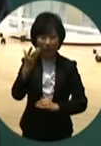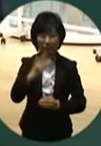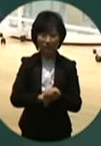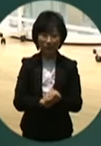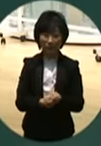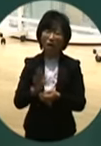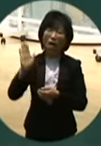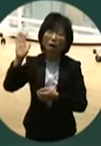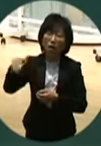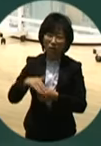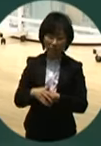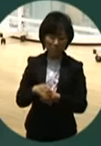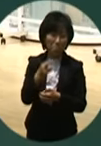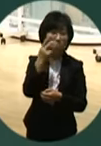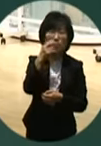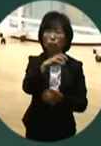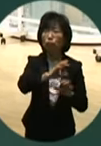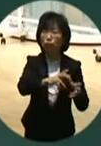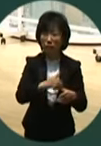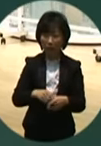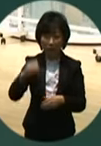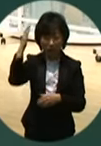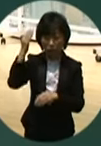미국은요 한국하고 달라. 그것은